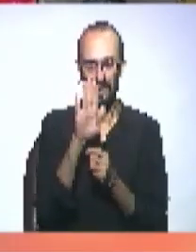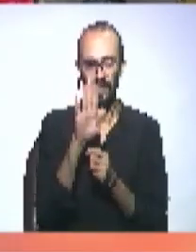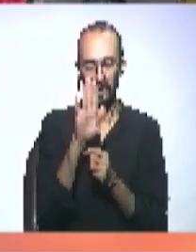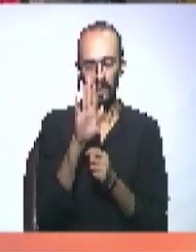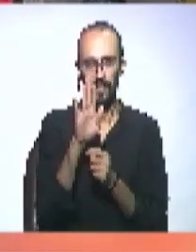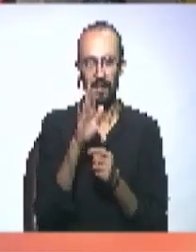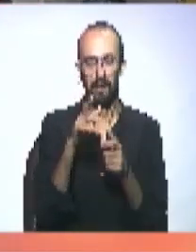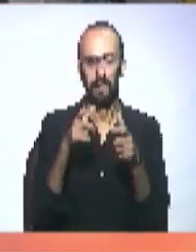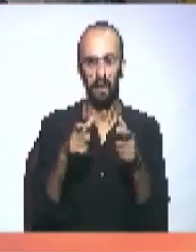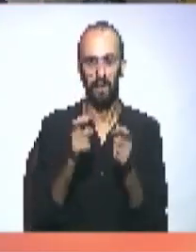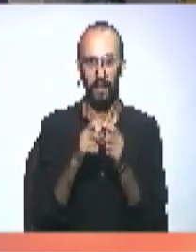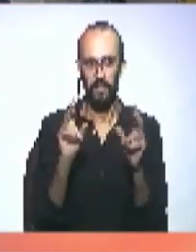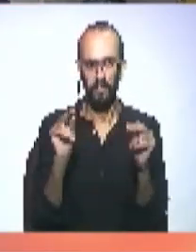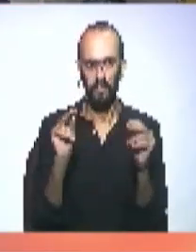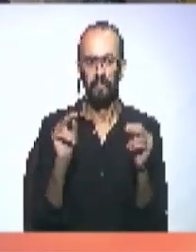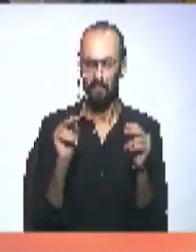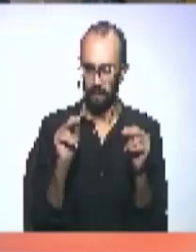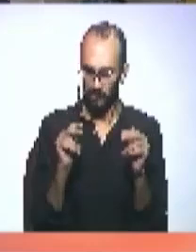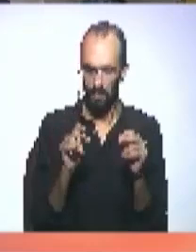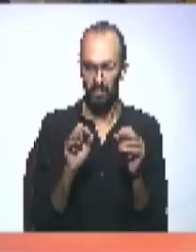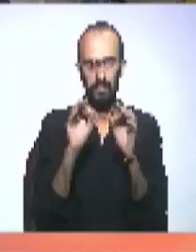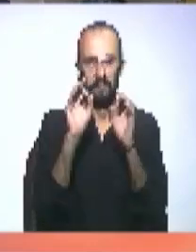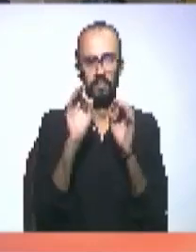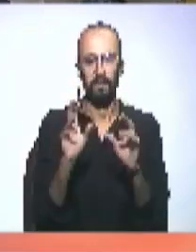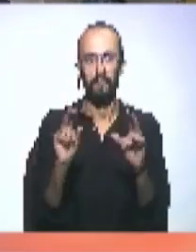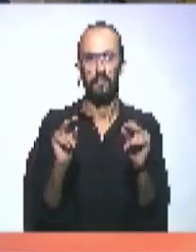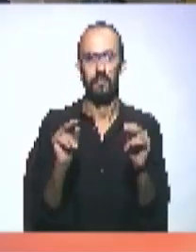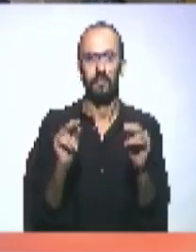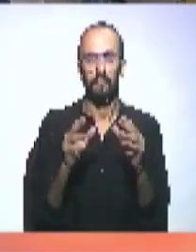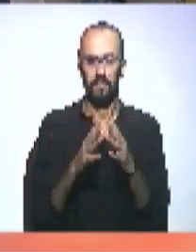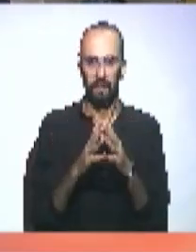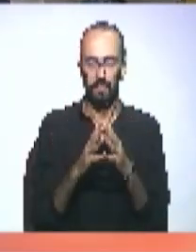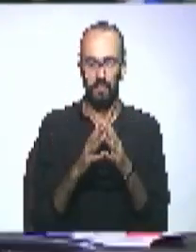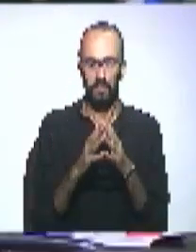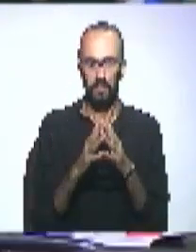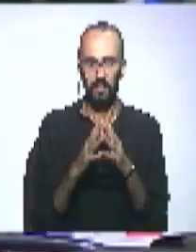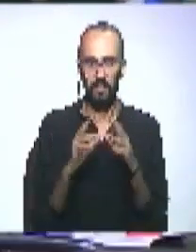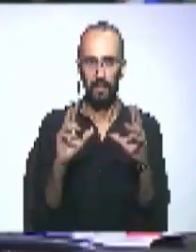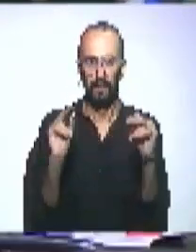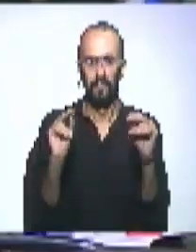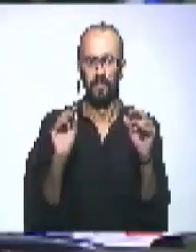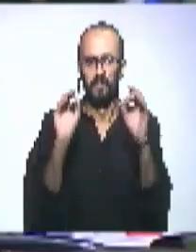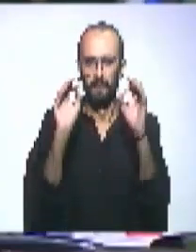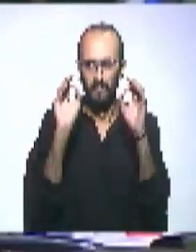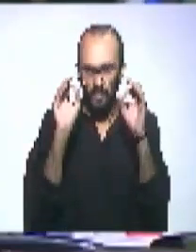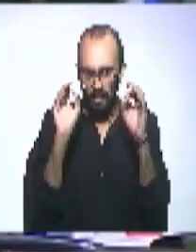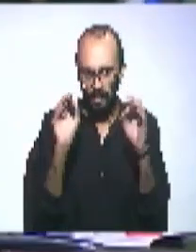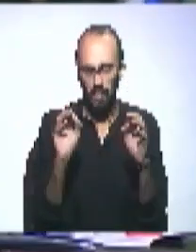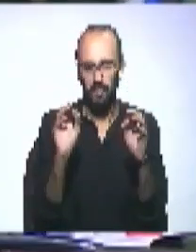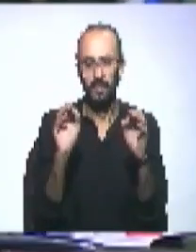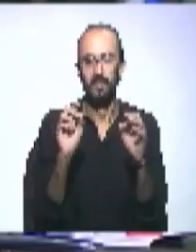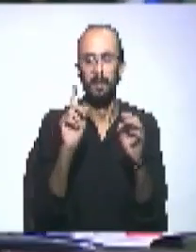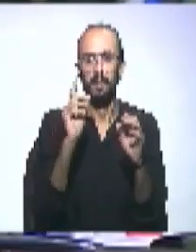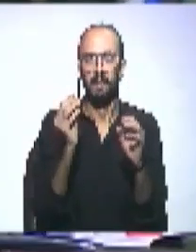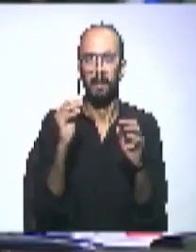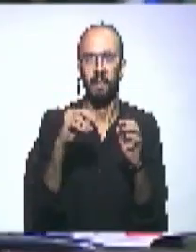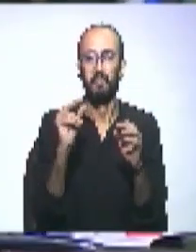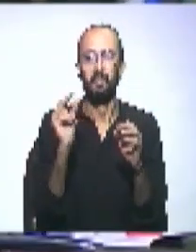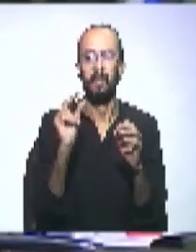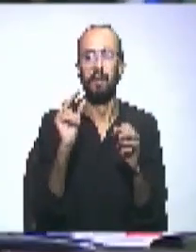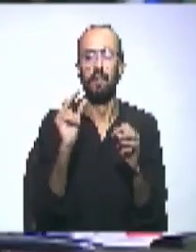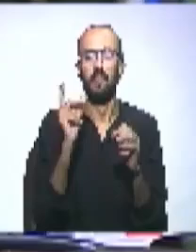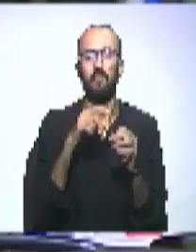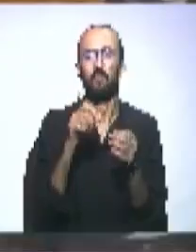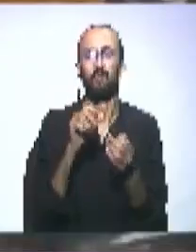فندم؟ النجت. اه بالظبط كده، هو هي نفس الطريقه. وبعدين اه هي بصي اشتغليها بنفس الطريقه بالظبط، وحطي بيض